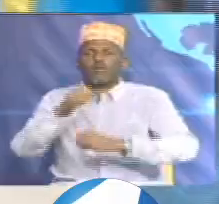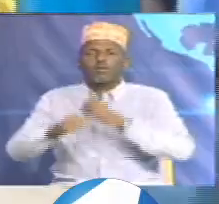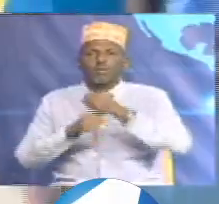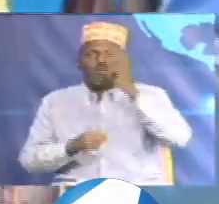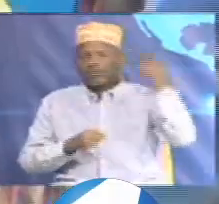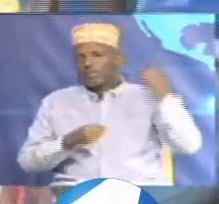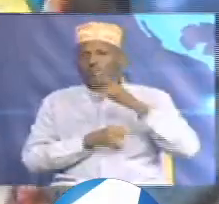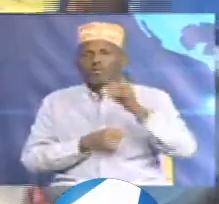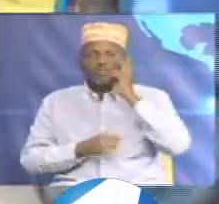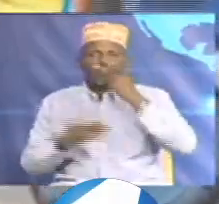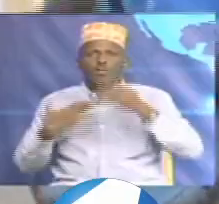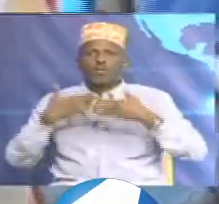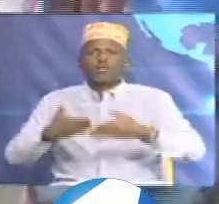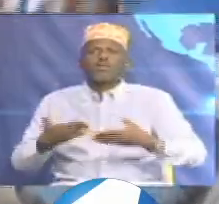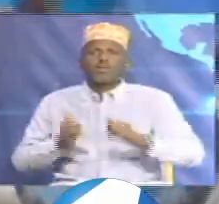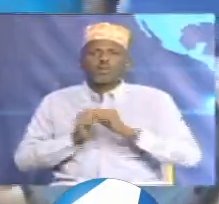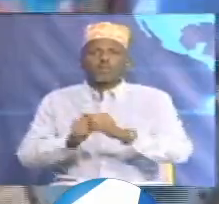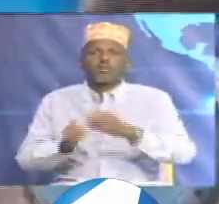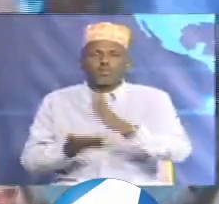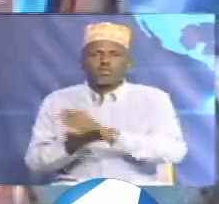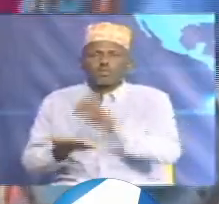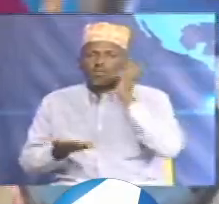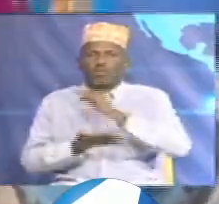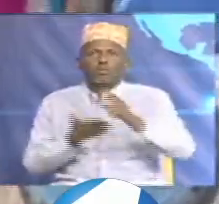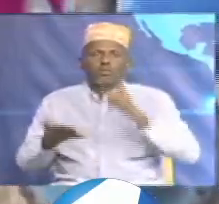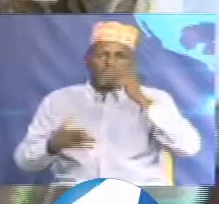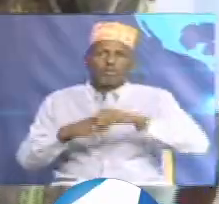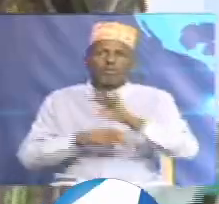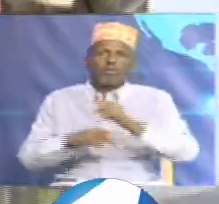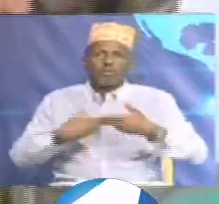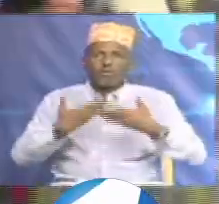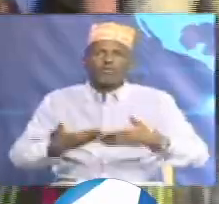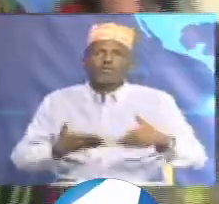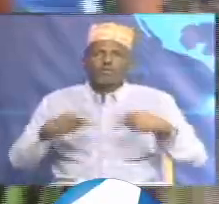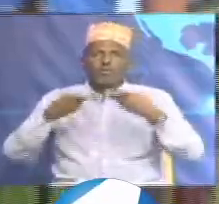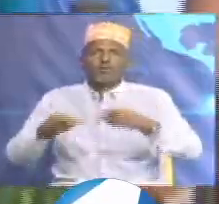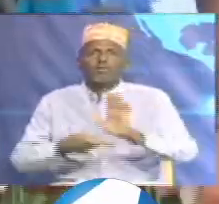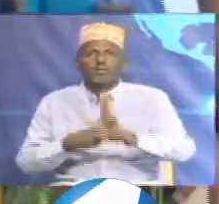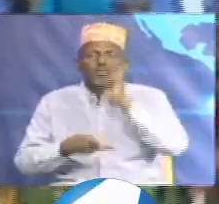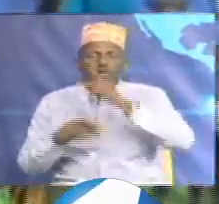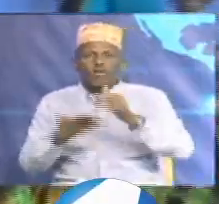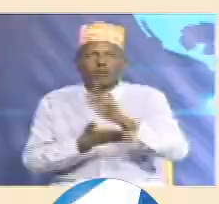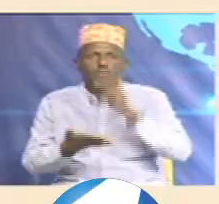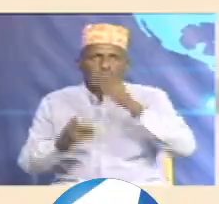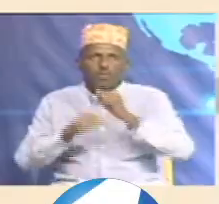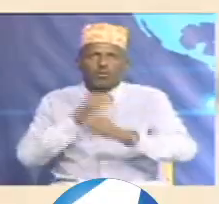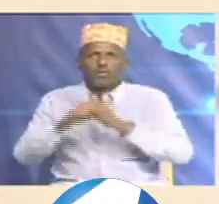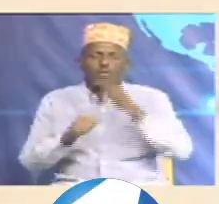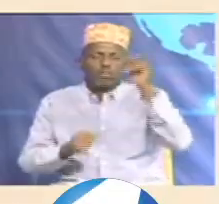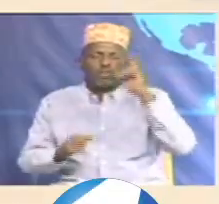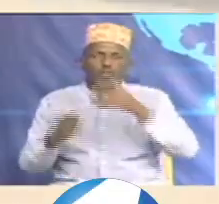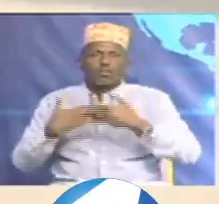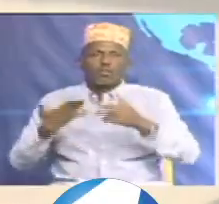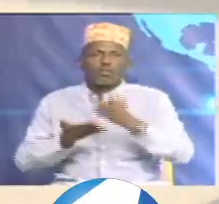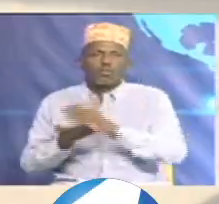le président Ibrahim Chihem Daoud a conduit son parti aux toutes premières élections régionales et communales de Djibouti les 10 et 31